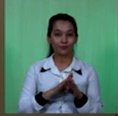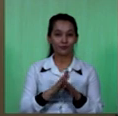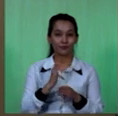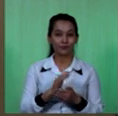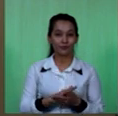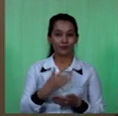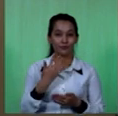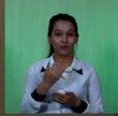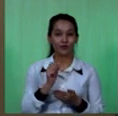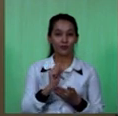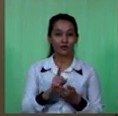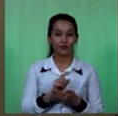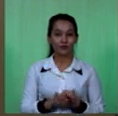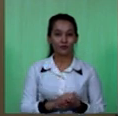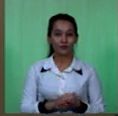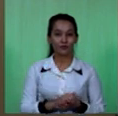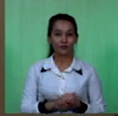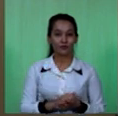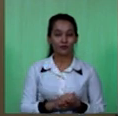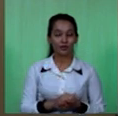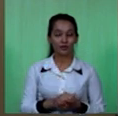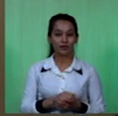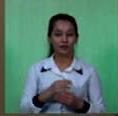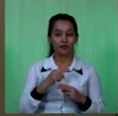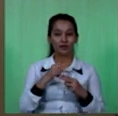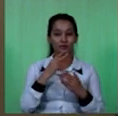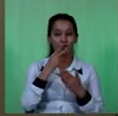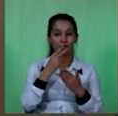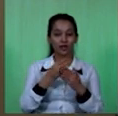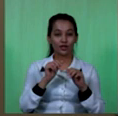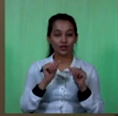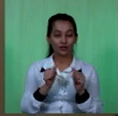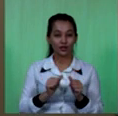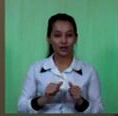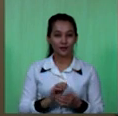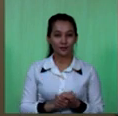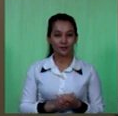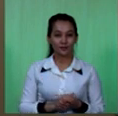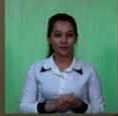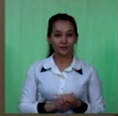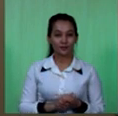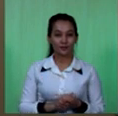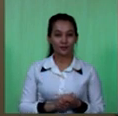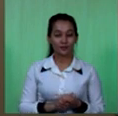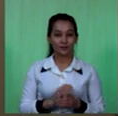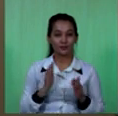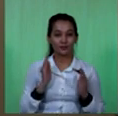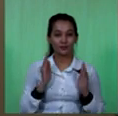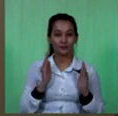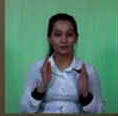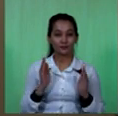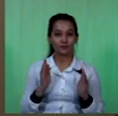Darslikdagi 5-bosh qotirma. Diqqat bilan ushbu shakllarni kuzating. Yon